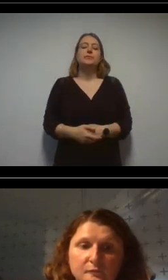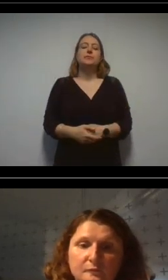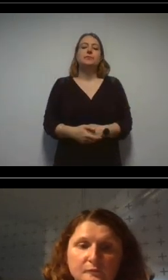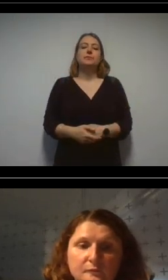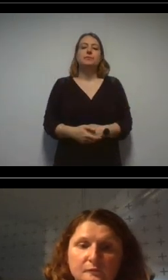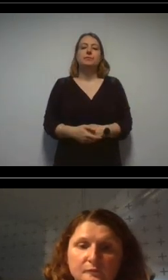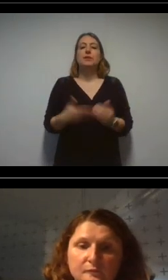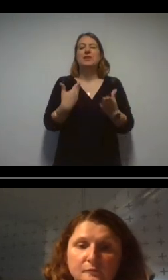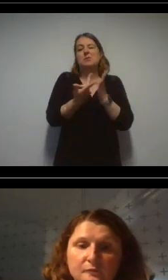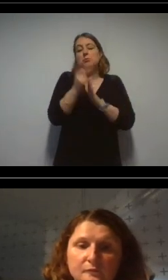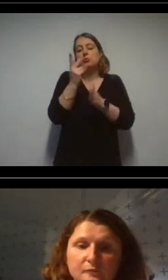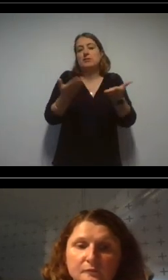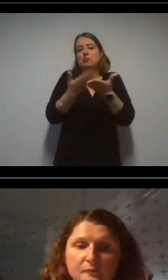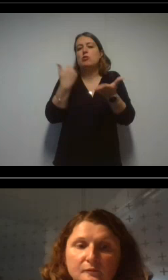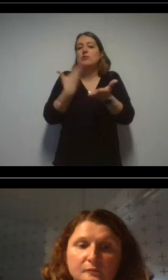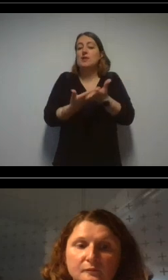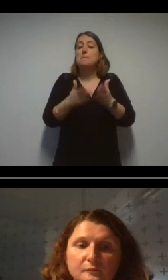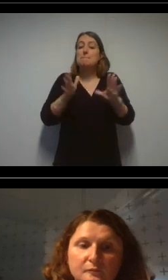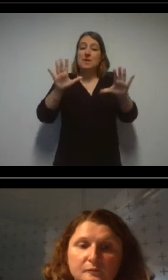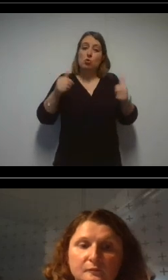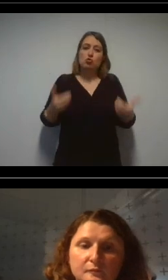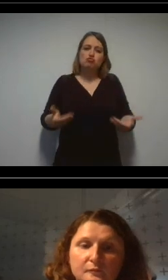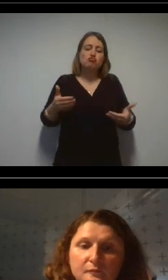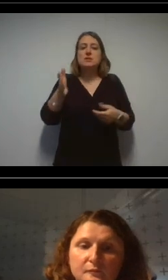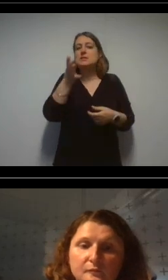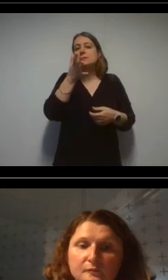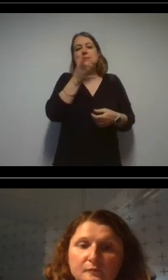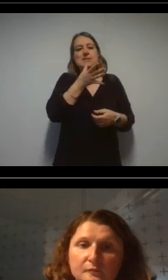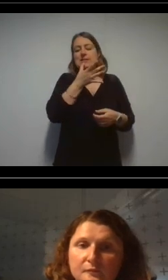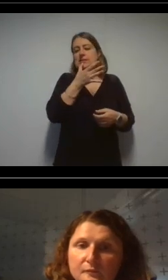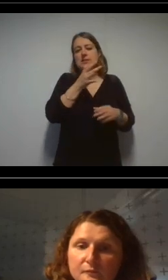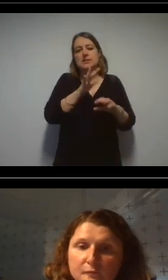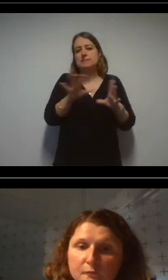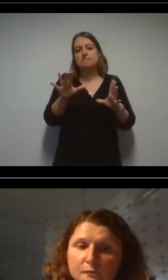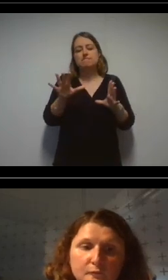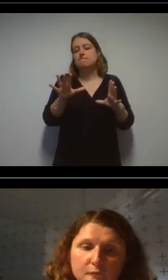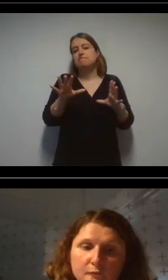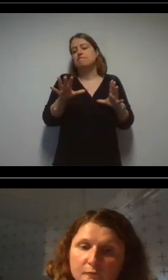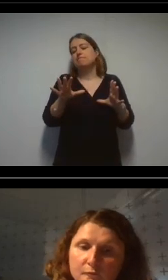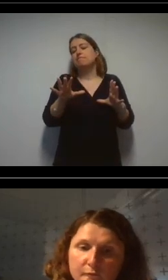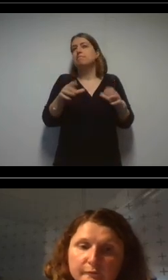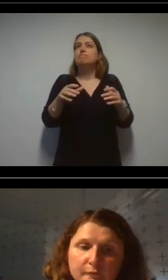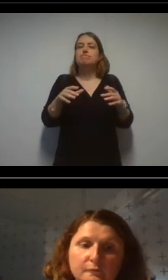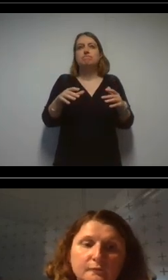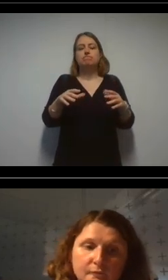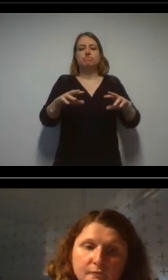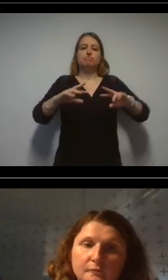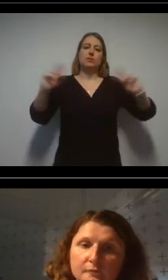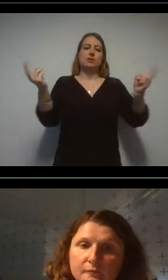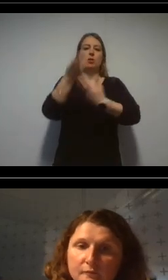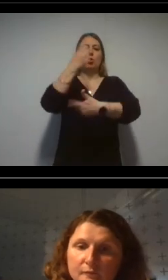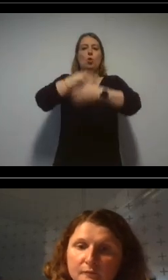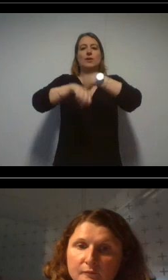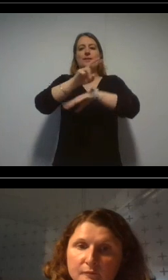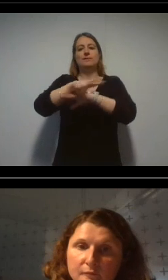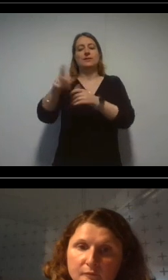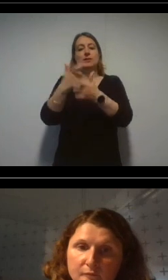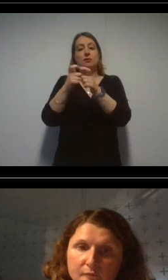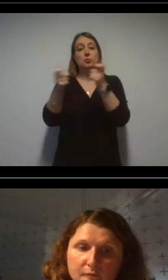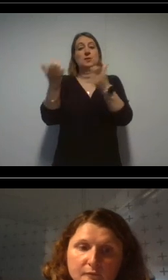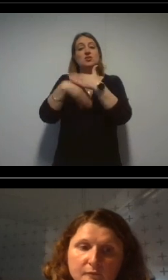dans ce cadre-là, mais aujourd'hui, on ne pourrait pas de manière large organiser des visites d'entreprise en